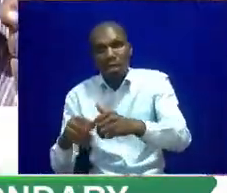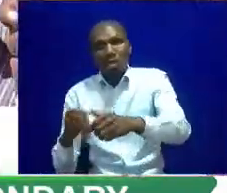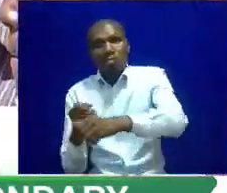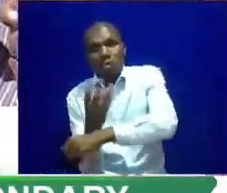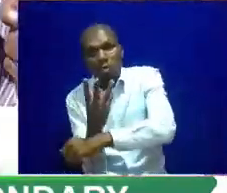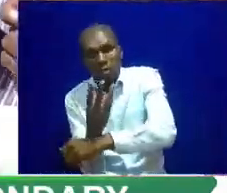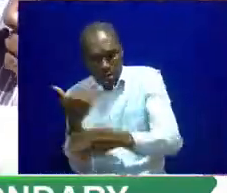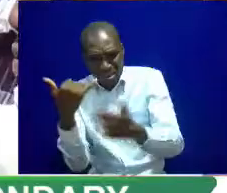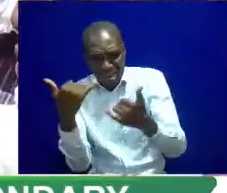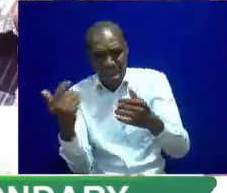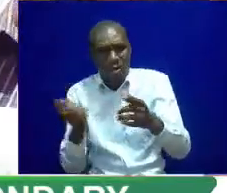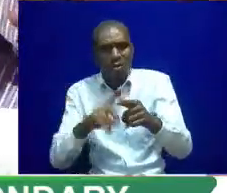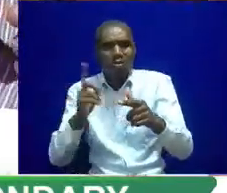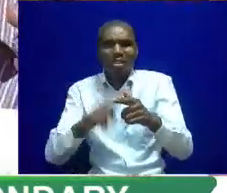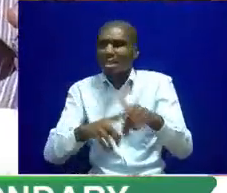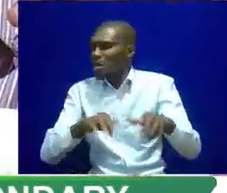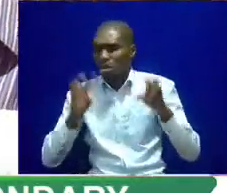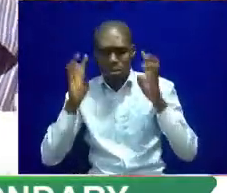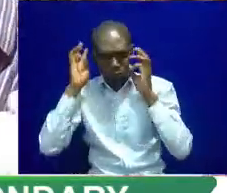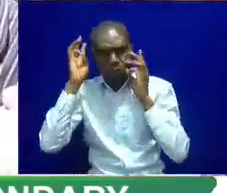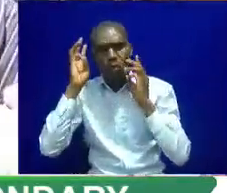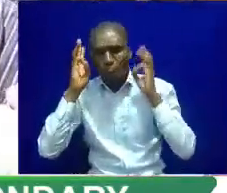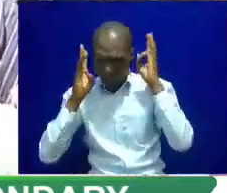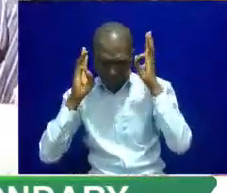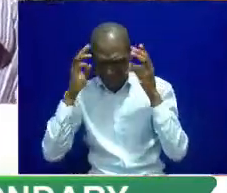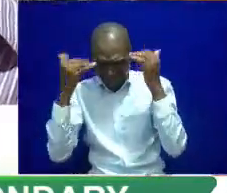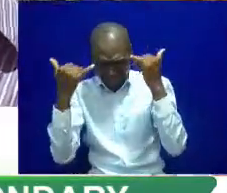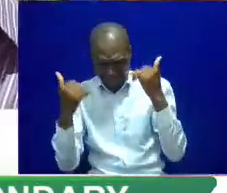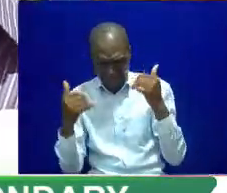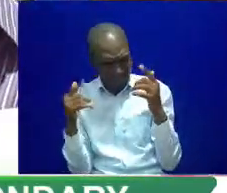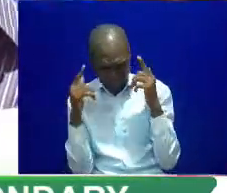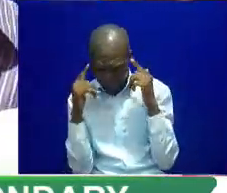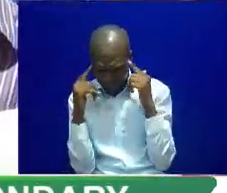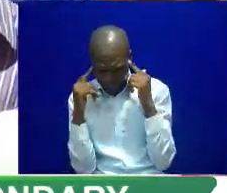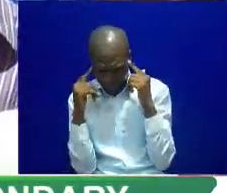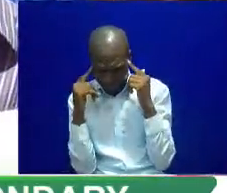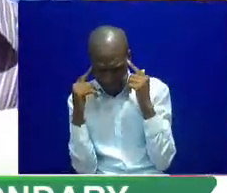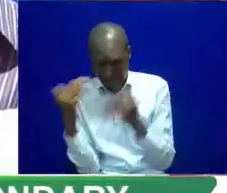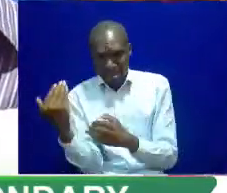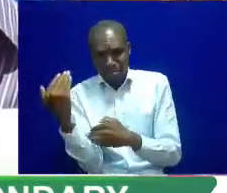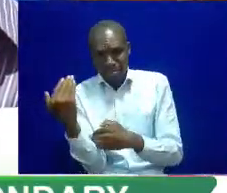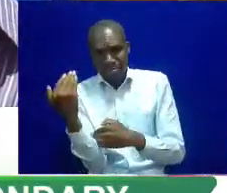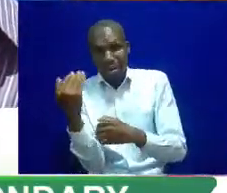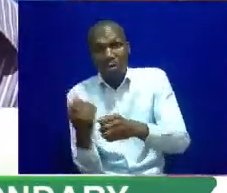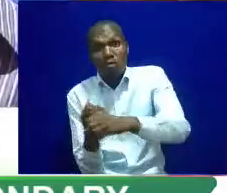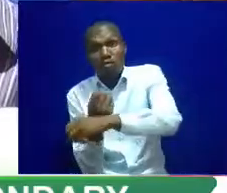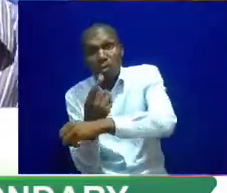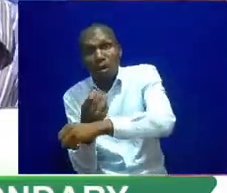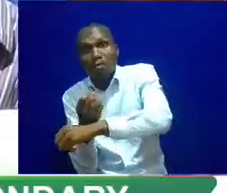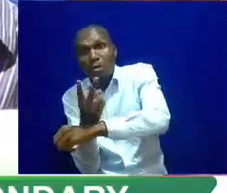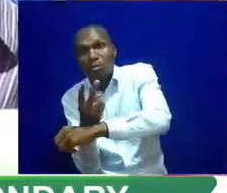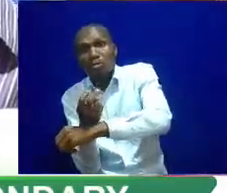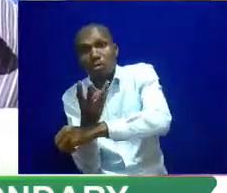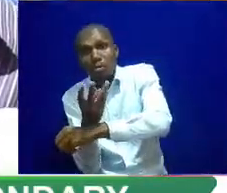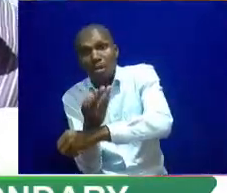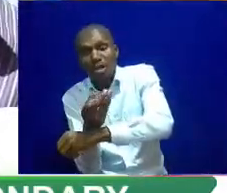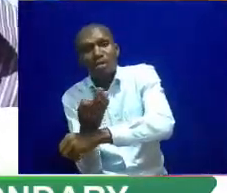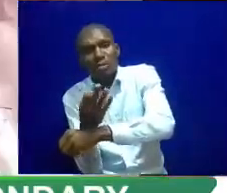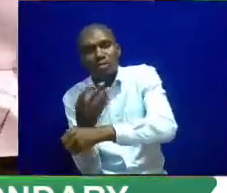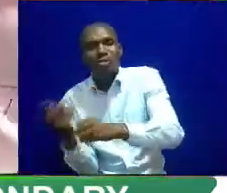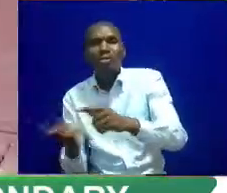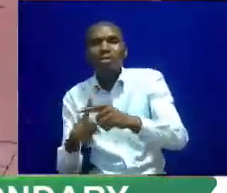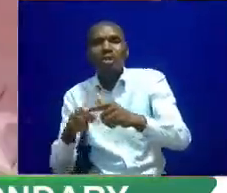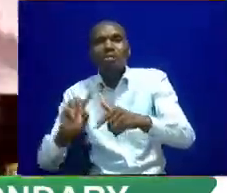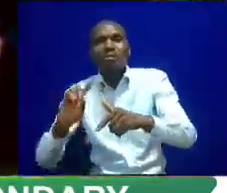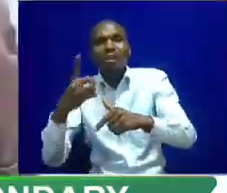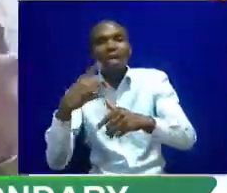4. Sasa kitu ya kutangasha ni kwamba watoto wake wenye ametuambia ametoa form 1 hadi form 4, mtoto wa kwanza